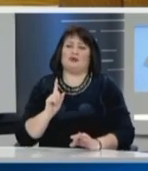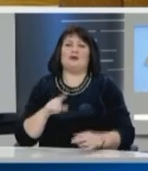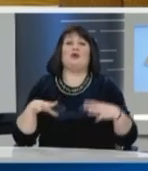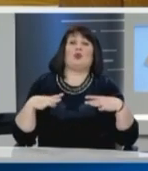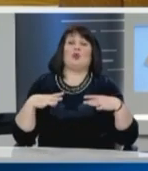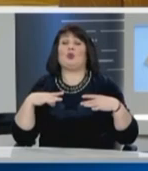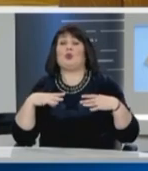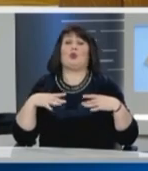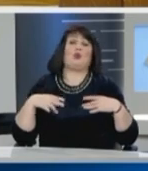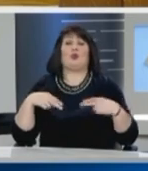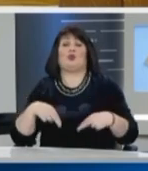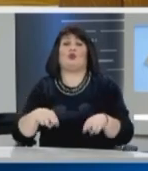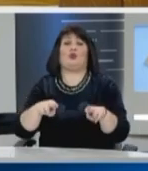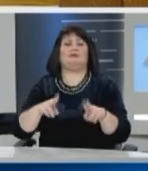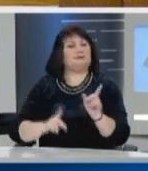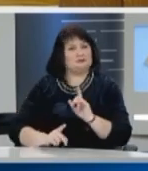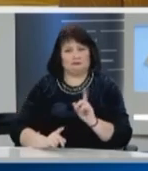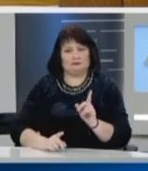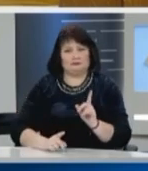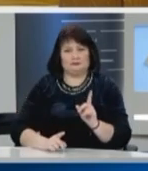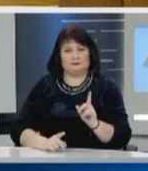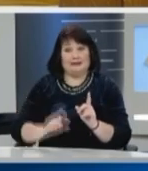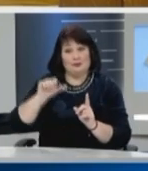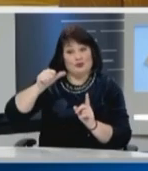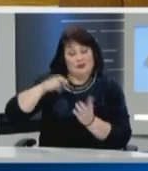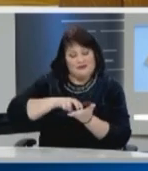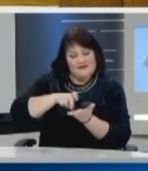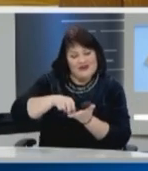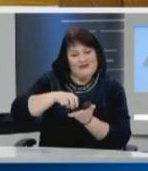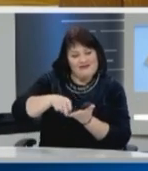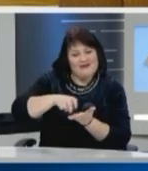περίπατος. Αλλά έχουμε κάνει ήδη τα πρώτα βήματα